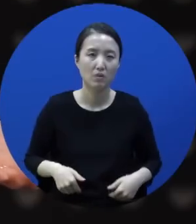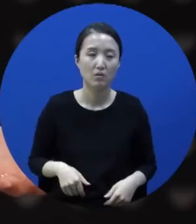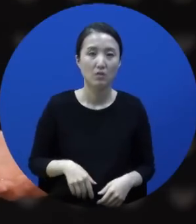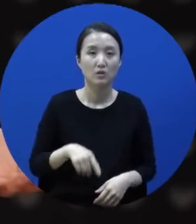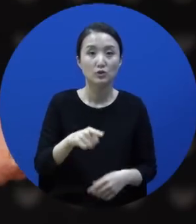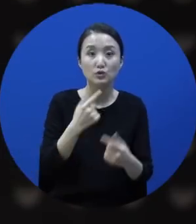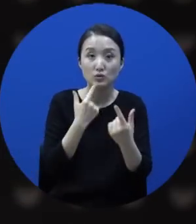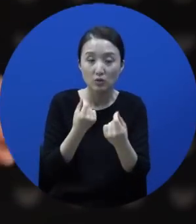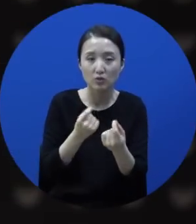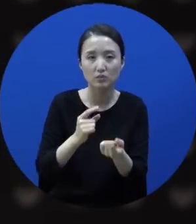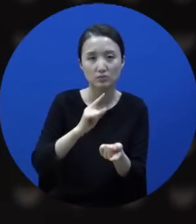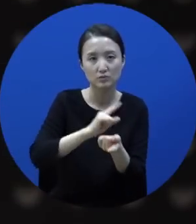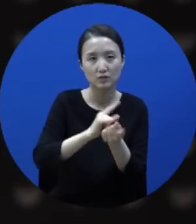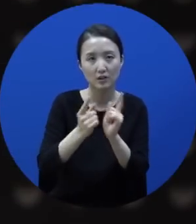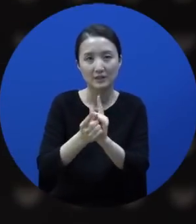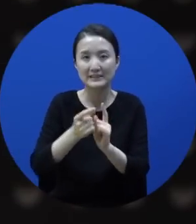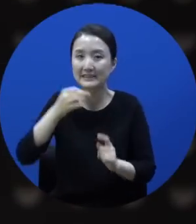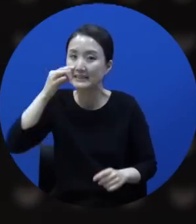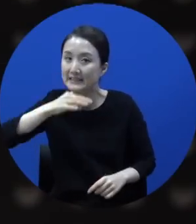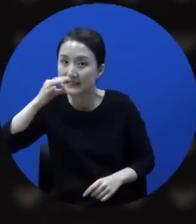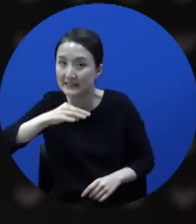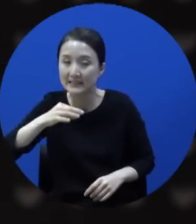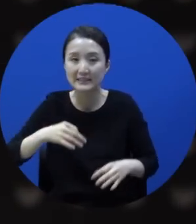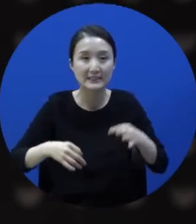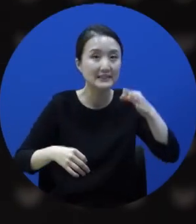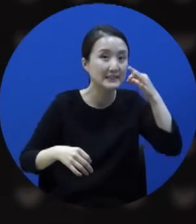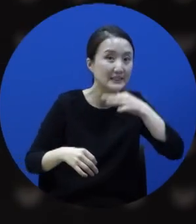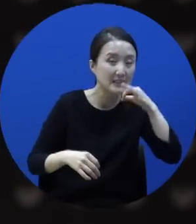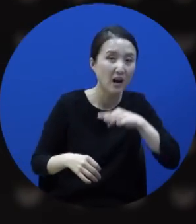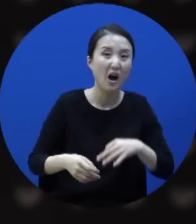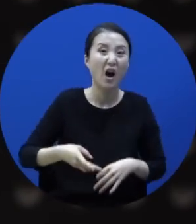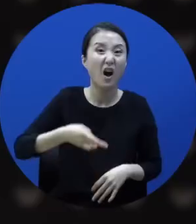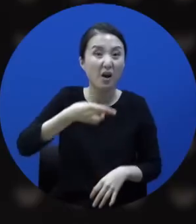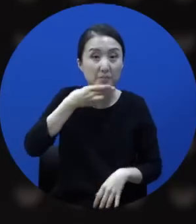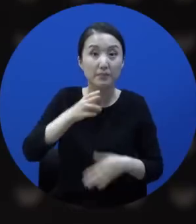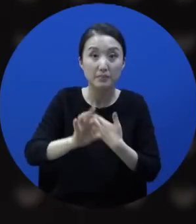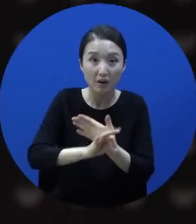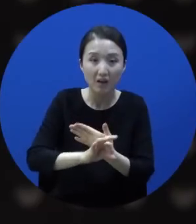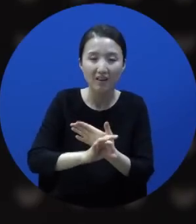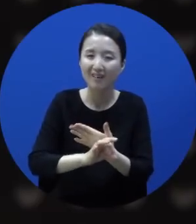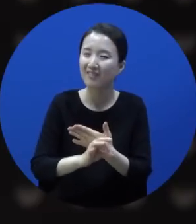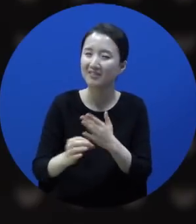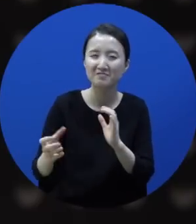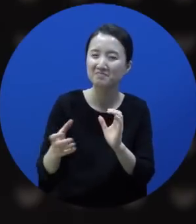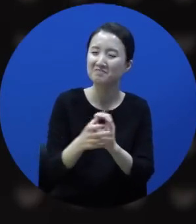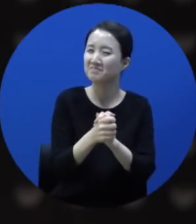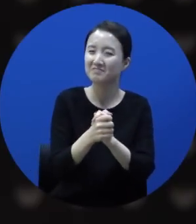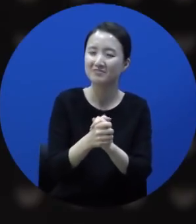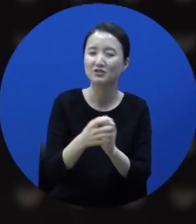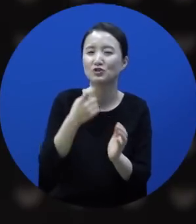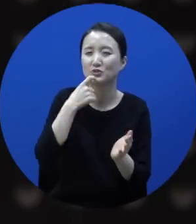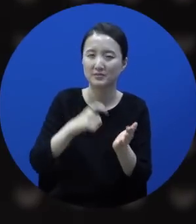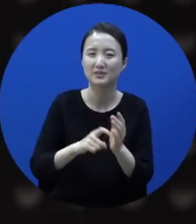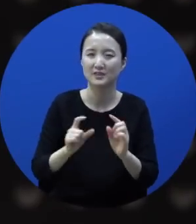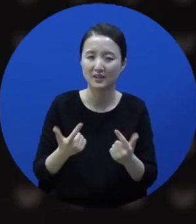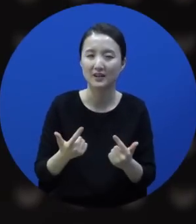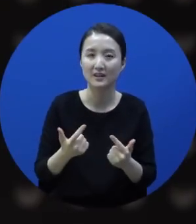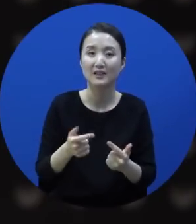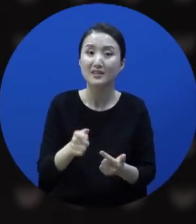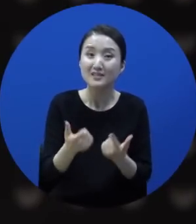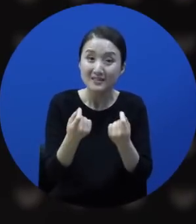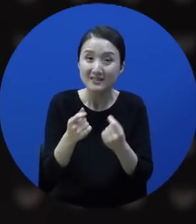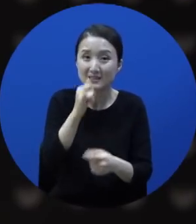성장할 수 있다거나 이런 다양한 조건들이 붙게 되거든요. 근데 그게 붙지 않고 그냥 우연히 왔다가